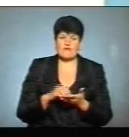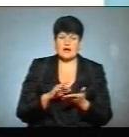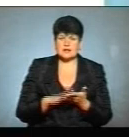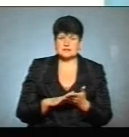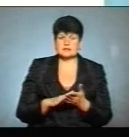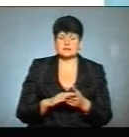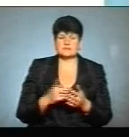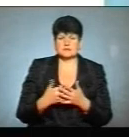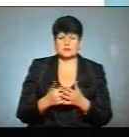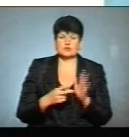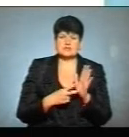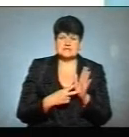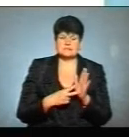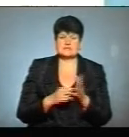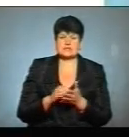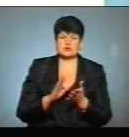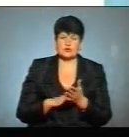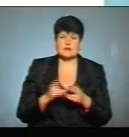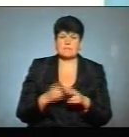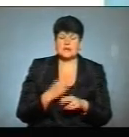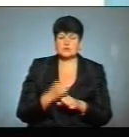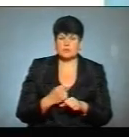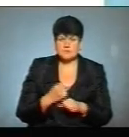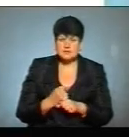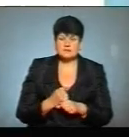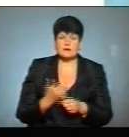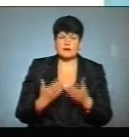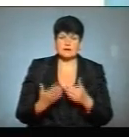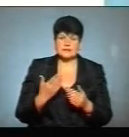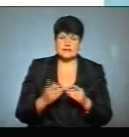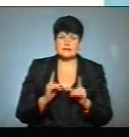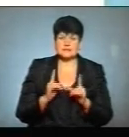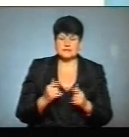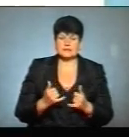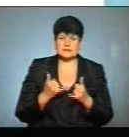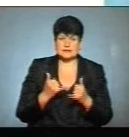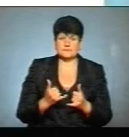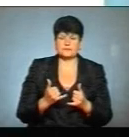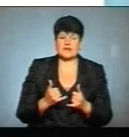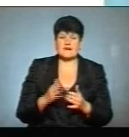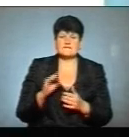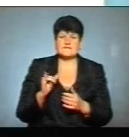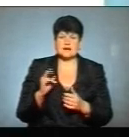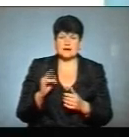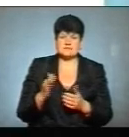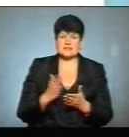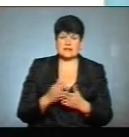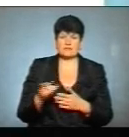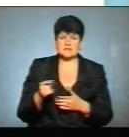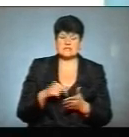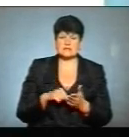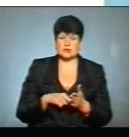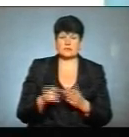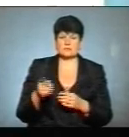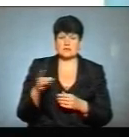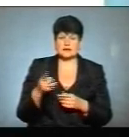середньому 7 зареєстрованих безробітних, але тільки для вакансій, які є в місті Тернопіль, Тернопільському району, це